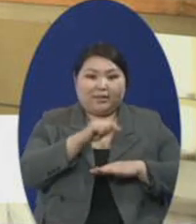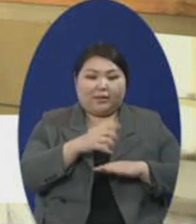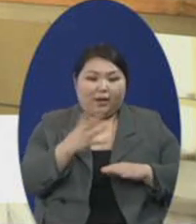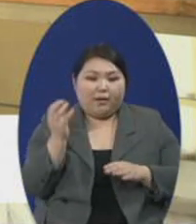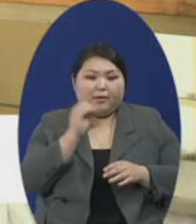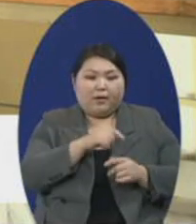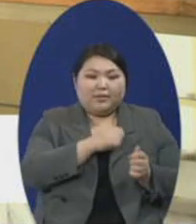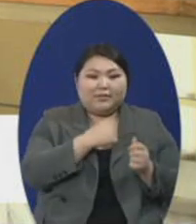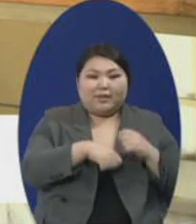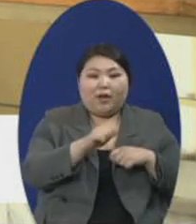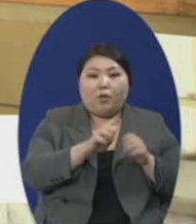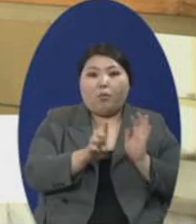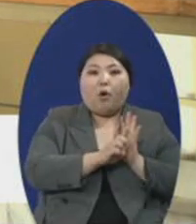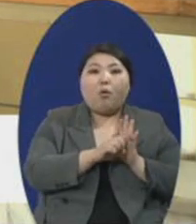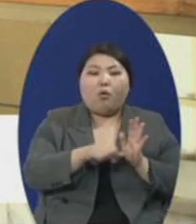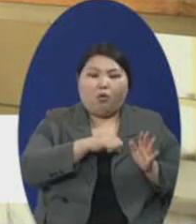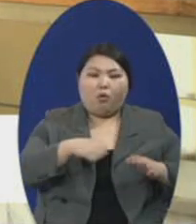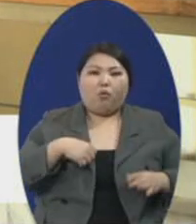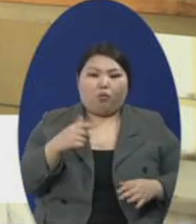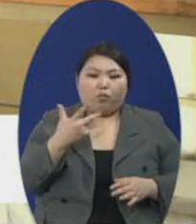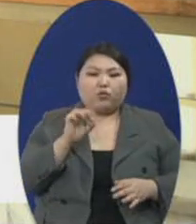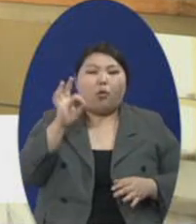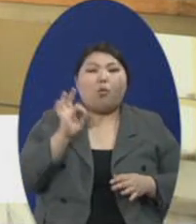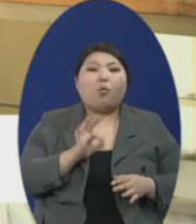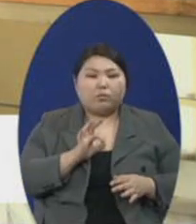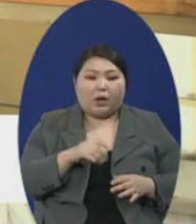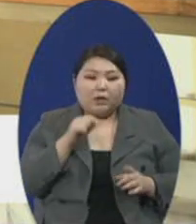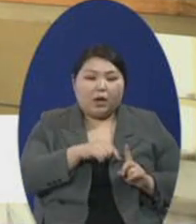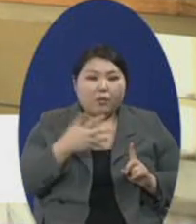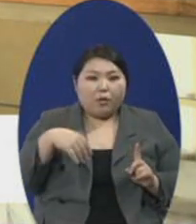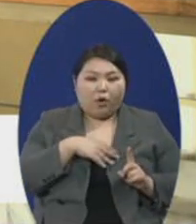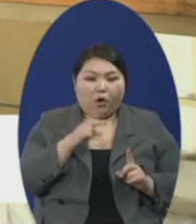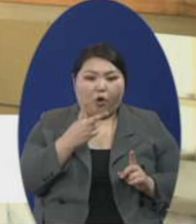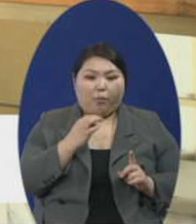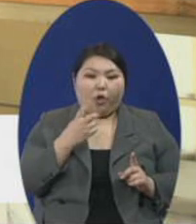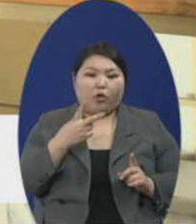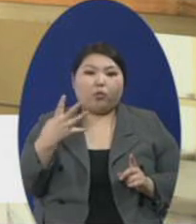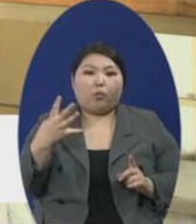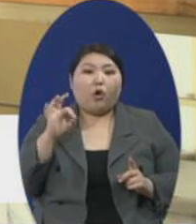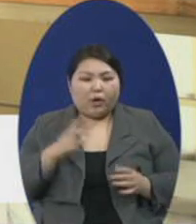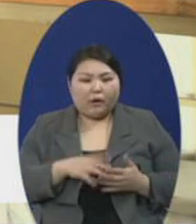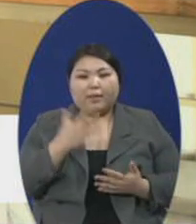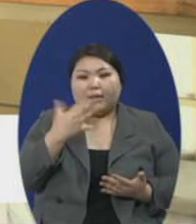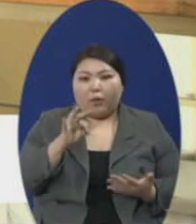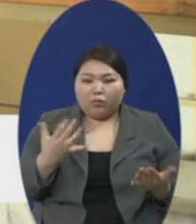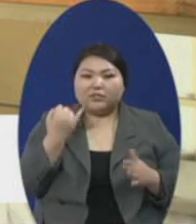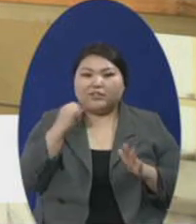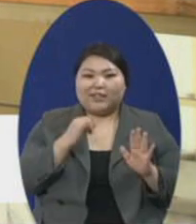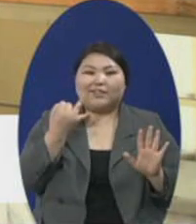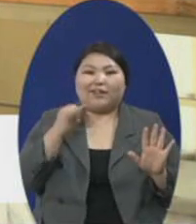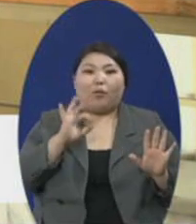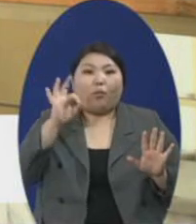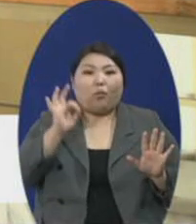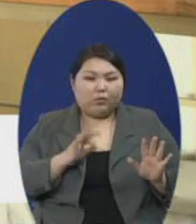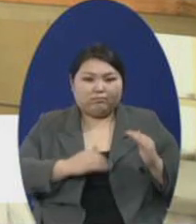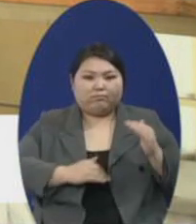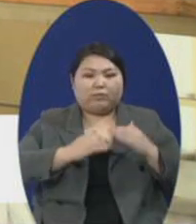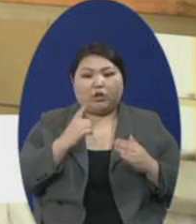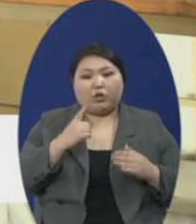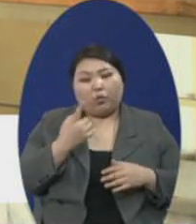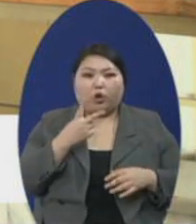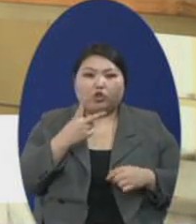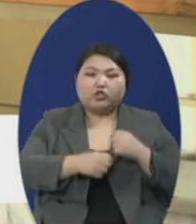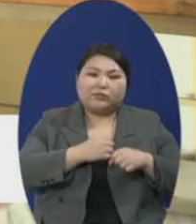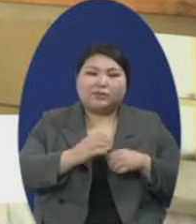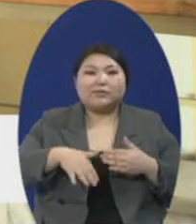зарах боломж маань өөрөө 30% байна. Энийг бид 24 онд 50 60 70% болгох тийм нэг хоёр жилийн дараа